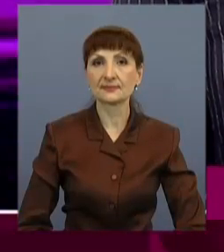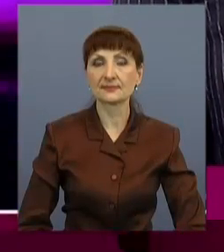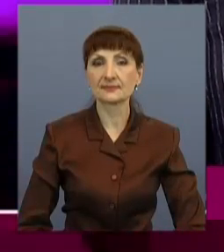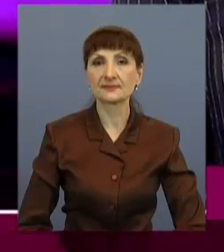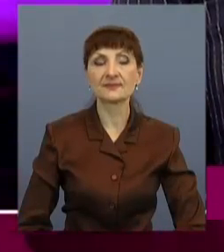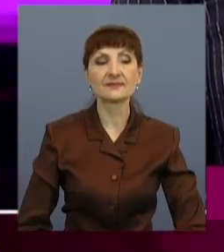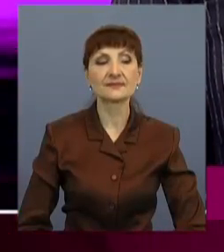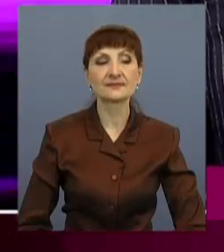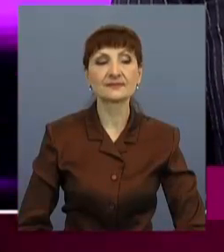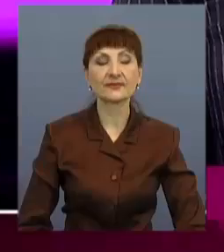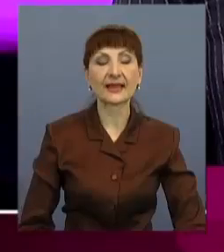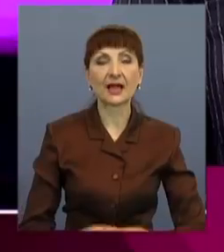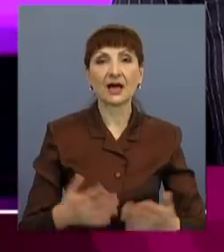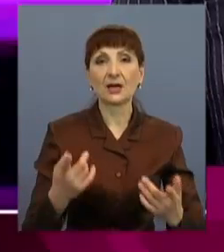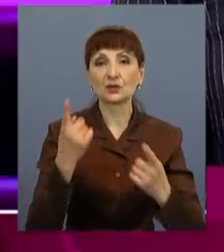Даулет?